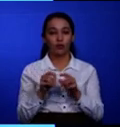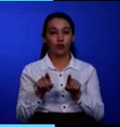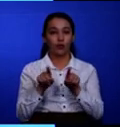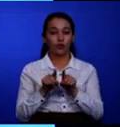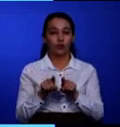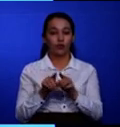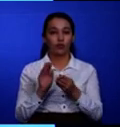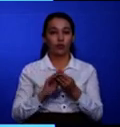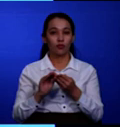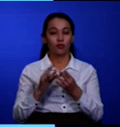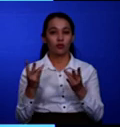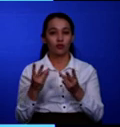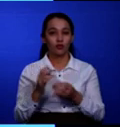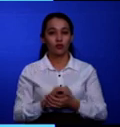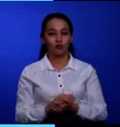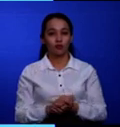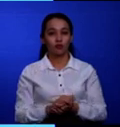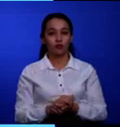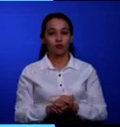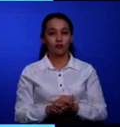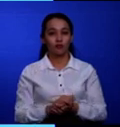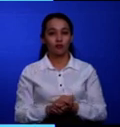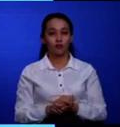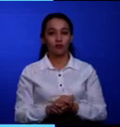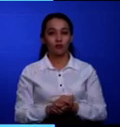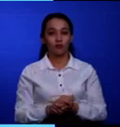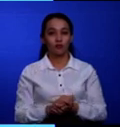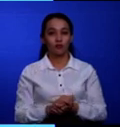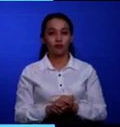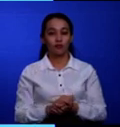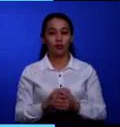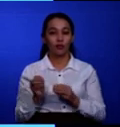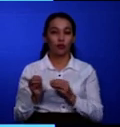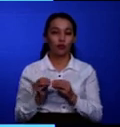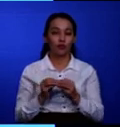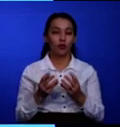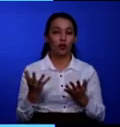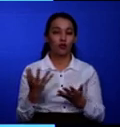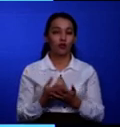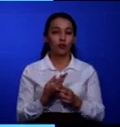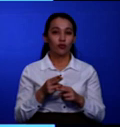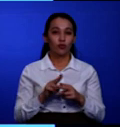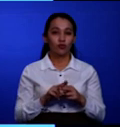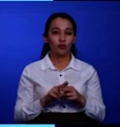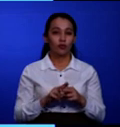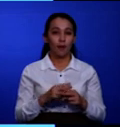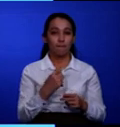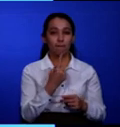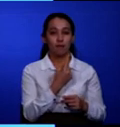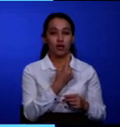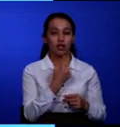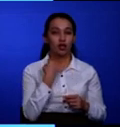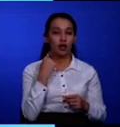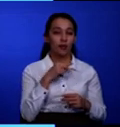olishimiz kerak. Qaysi o'nliklar? Biz bu o'nliklarni topish uchun birinchi qo'shiluvchiga e'tibor berishimiz